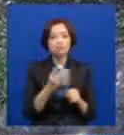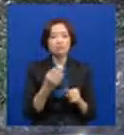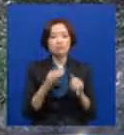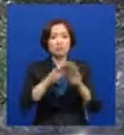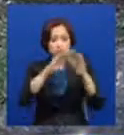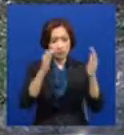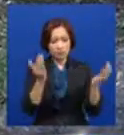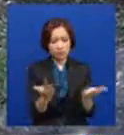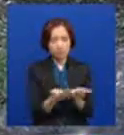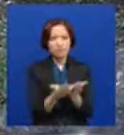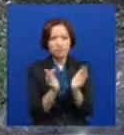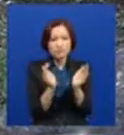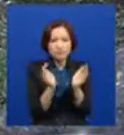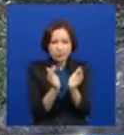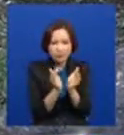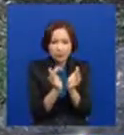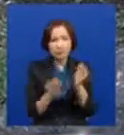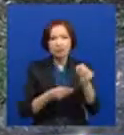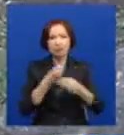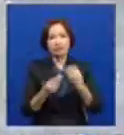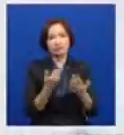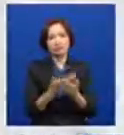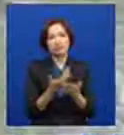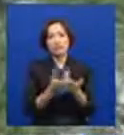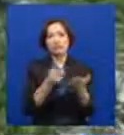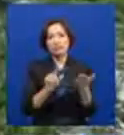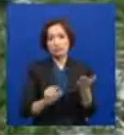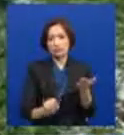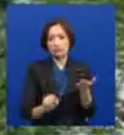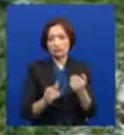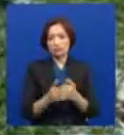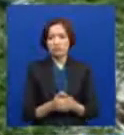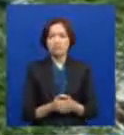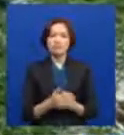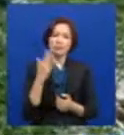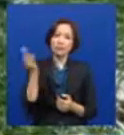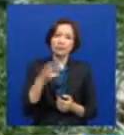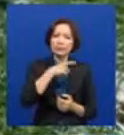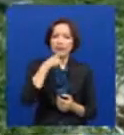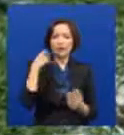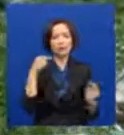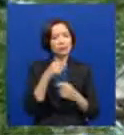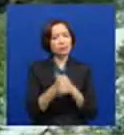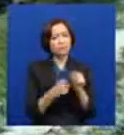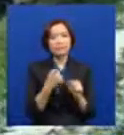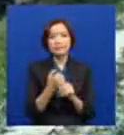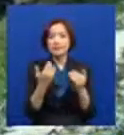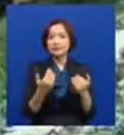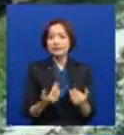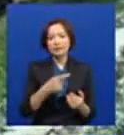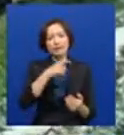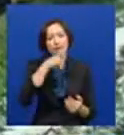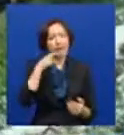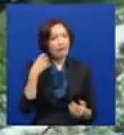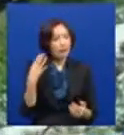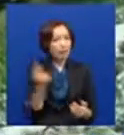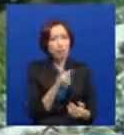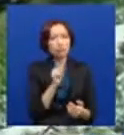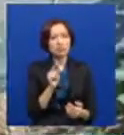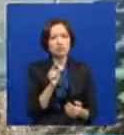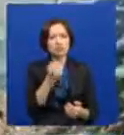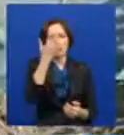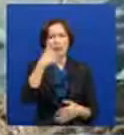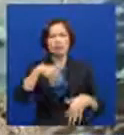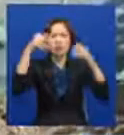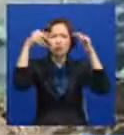น้ำมีลูกเล็กขายไม่ได้ราคาค่ะ เข้าสู่หน้าแล้งและปีนี้ถือเป็นอีกปีหนึ่งที่หน้าแล้งมาเร็วจากฝน